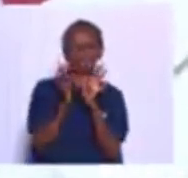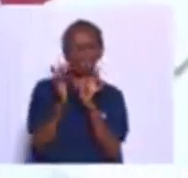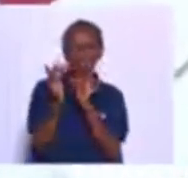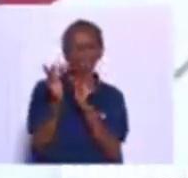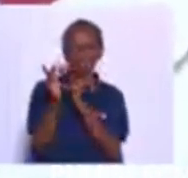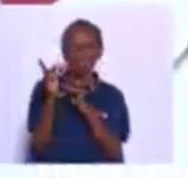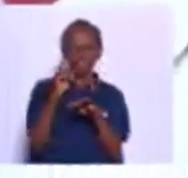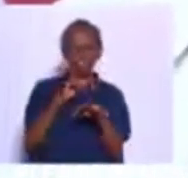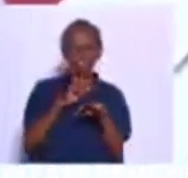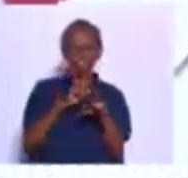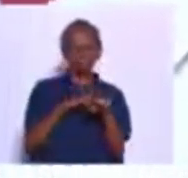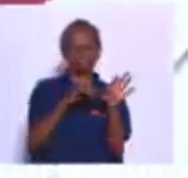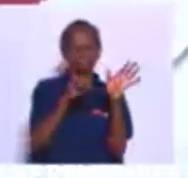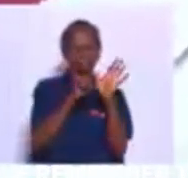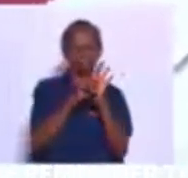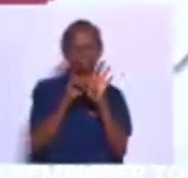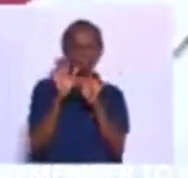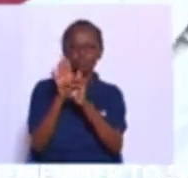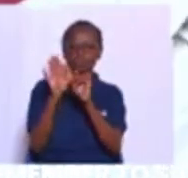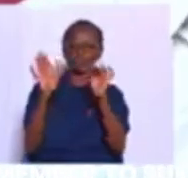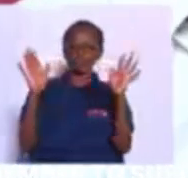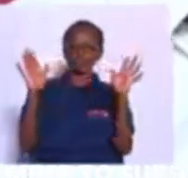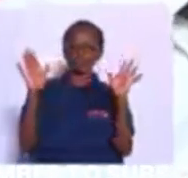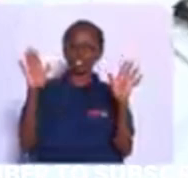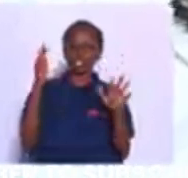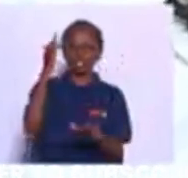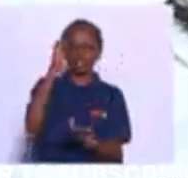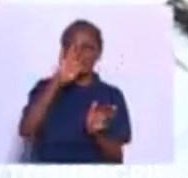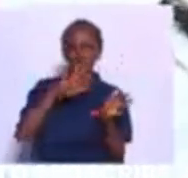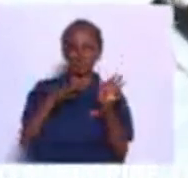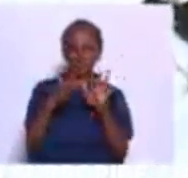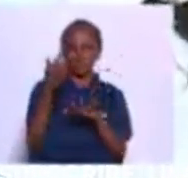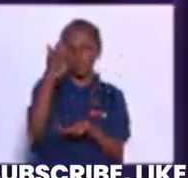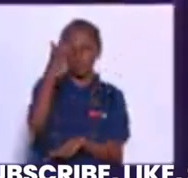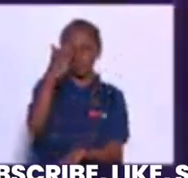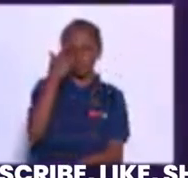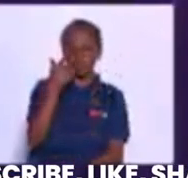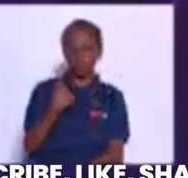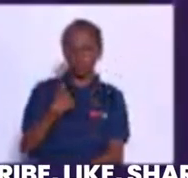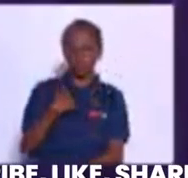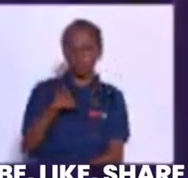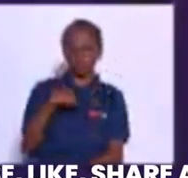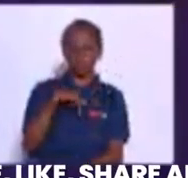alipo angikwa kusudi atufilie.